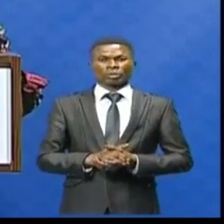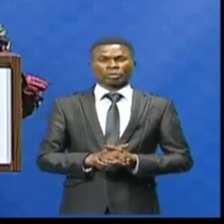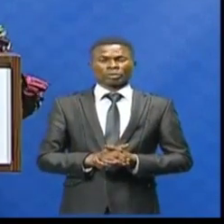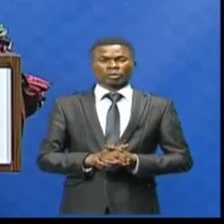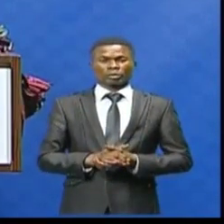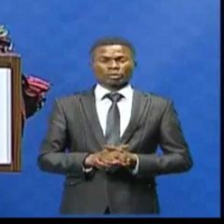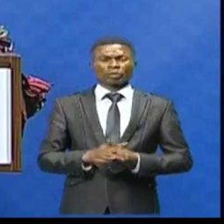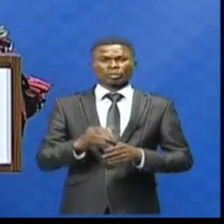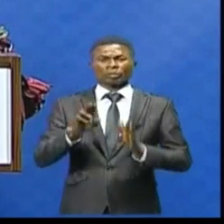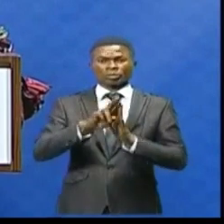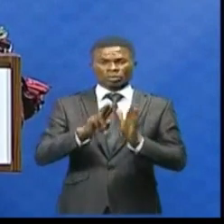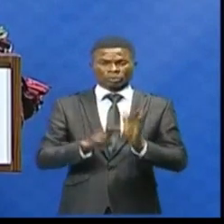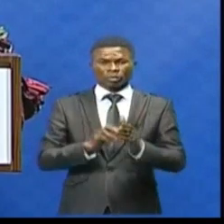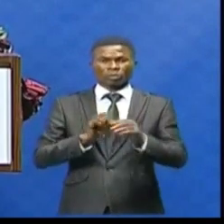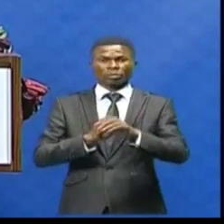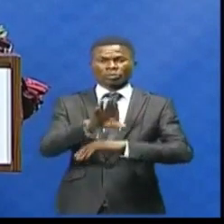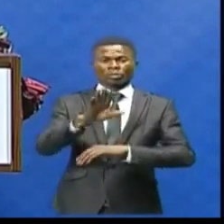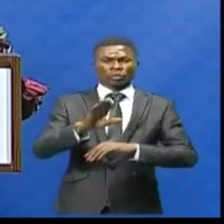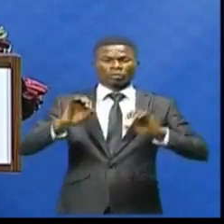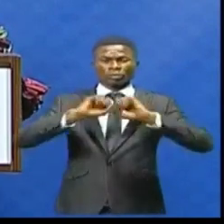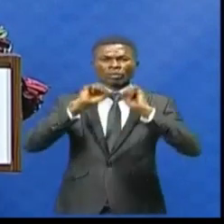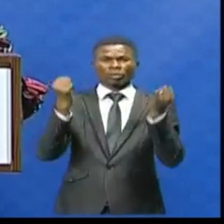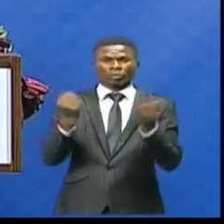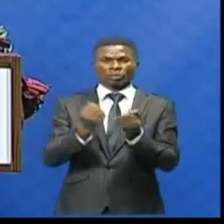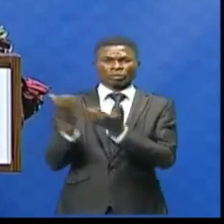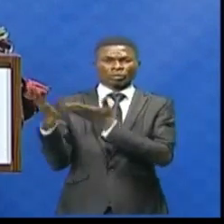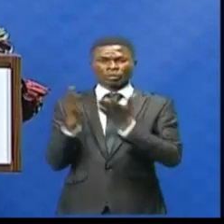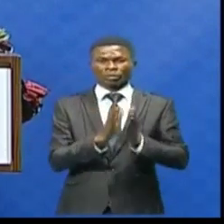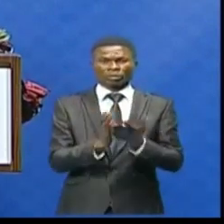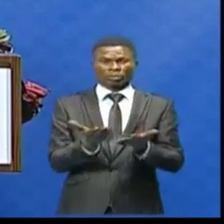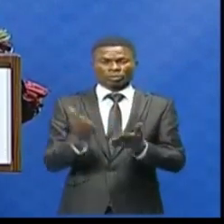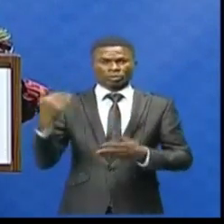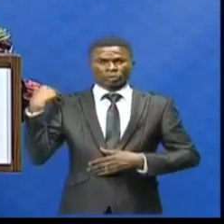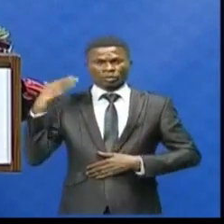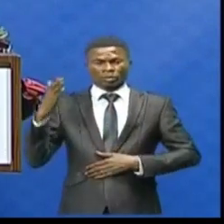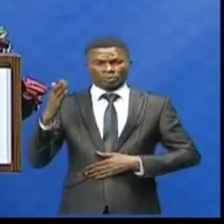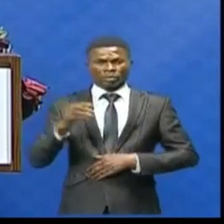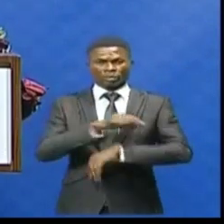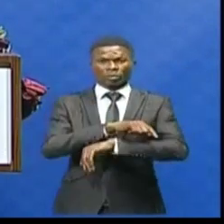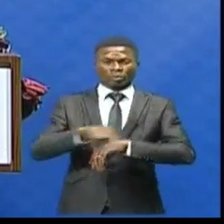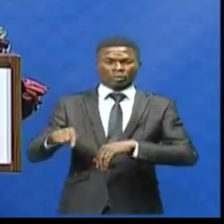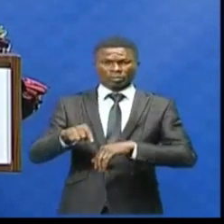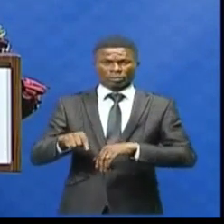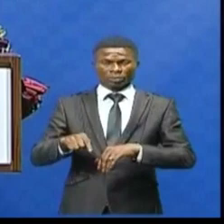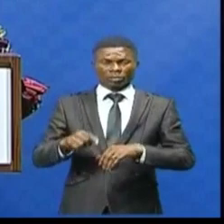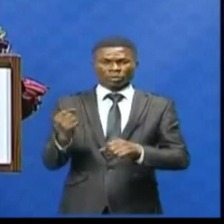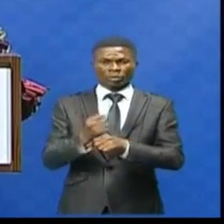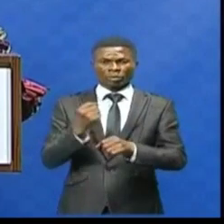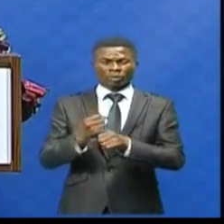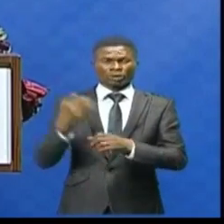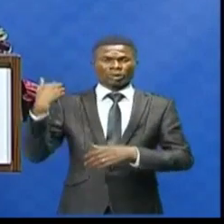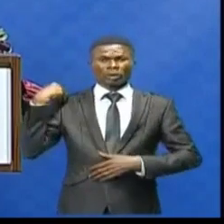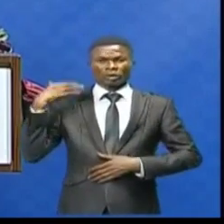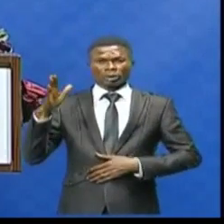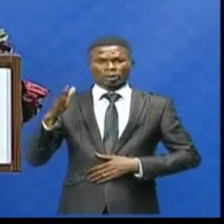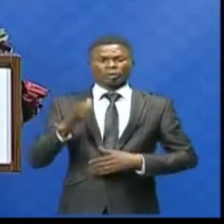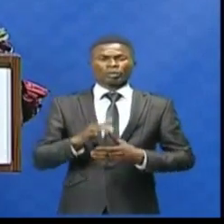du rôle des mandataires des entreprises du portefeuille de l'état des établissements et des services publics